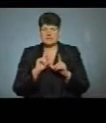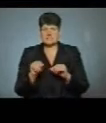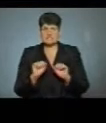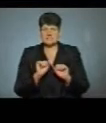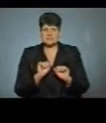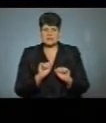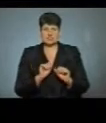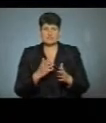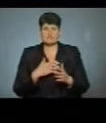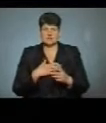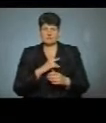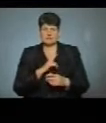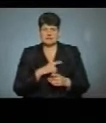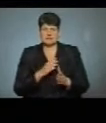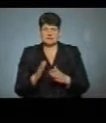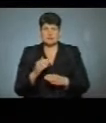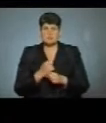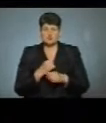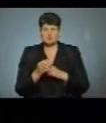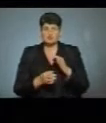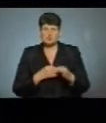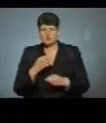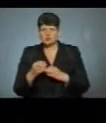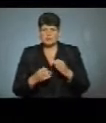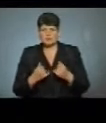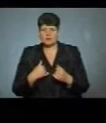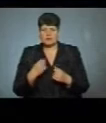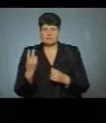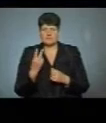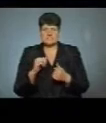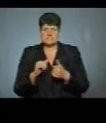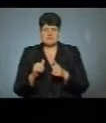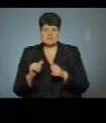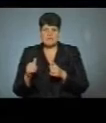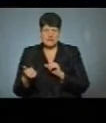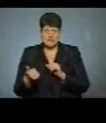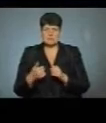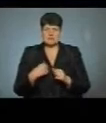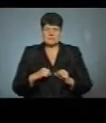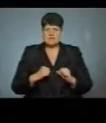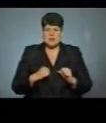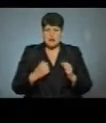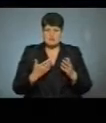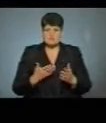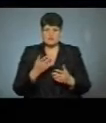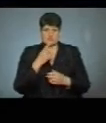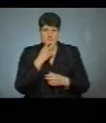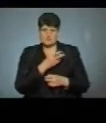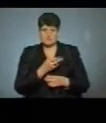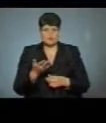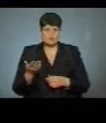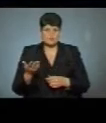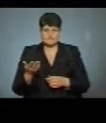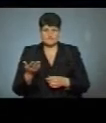нас посилений режим, ми працюємо сутками, в нас по дві зміни. Ну, ми стараємося, але дивлюсь, що